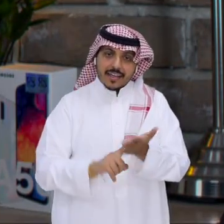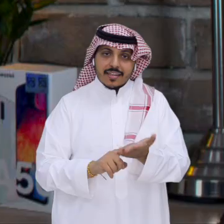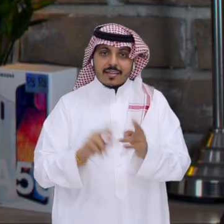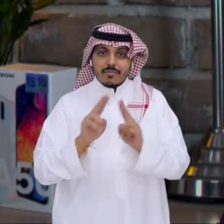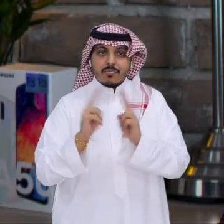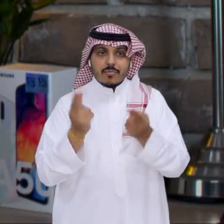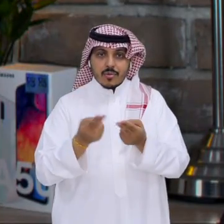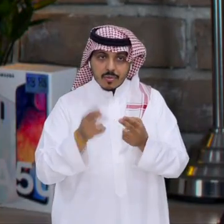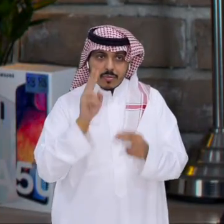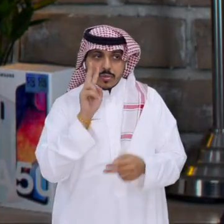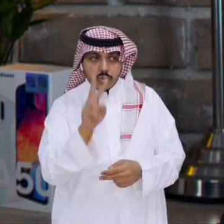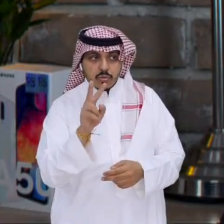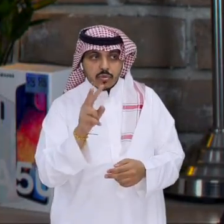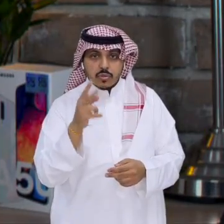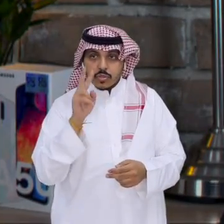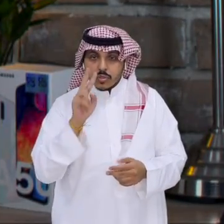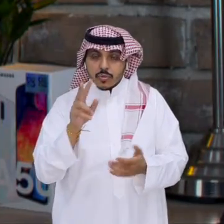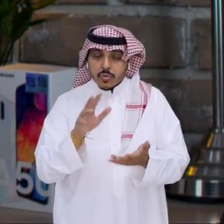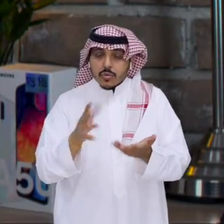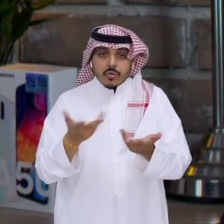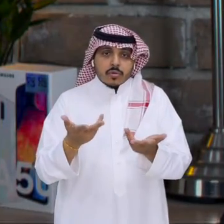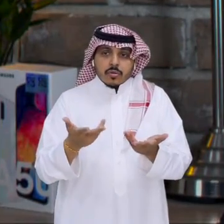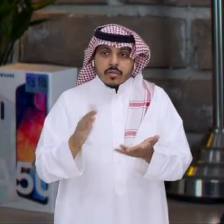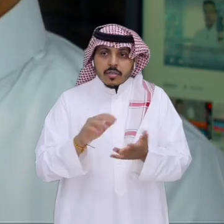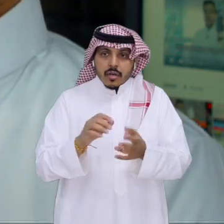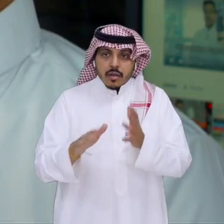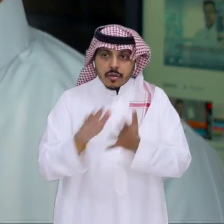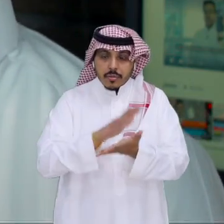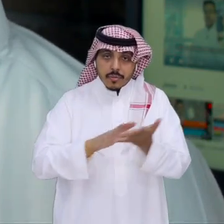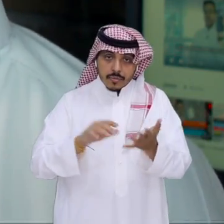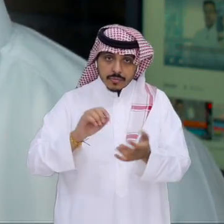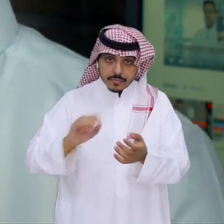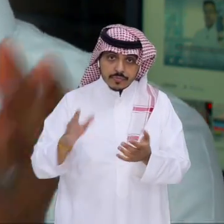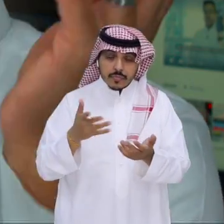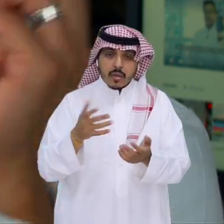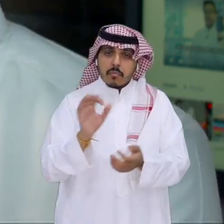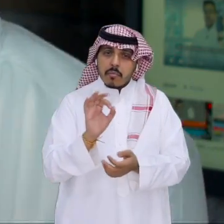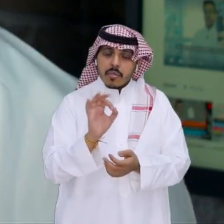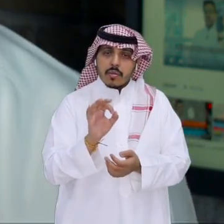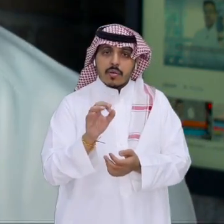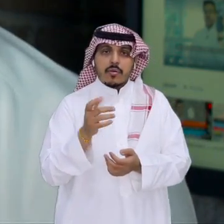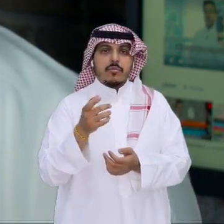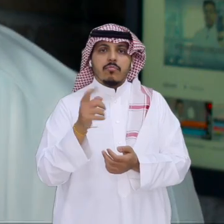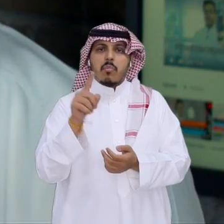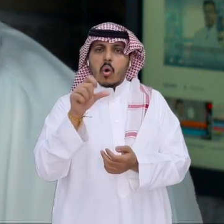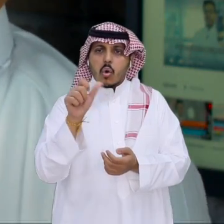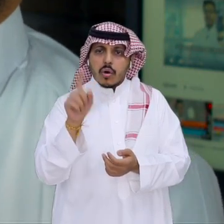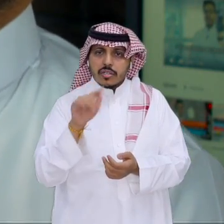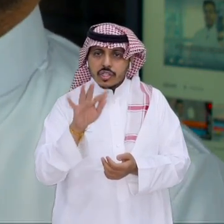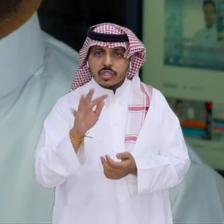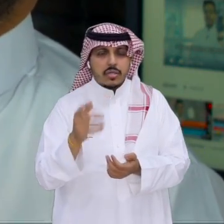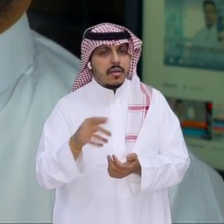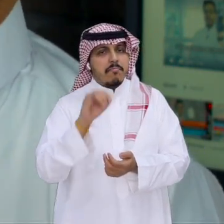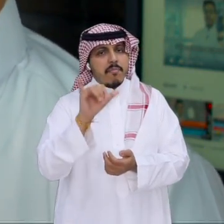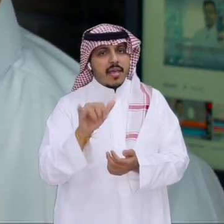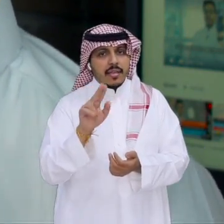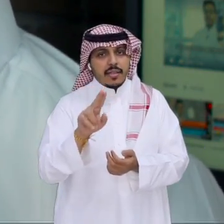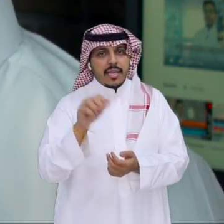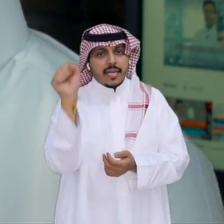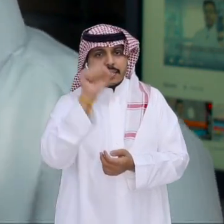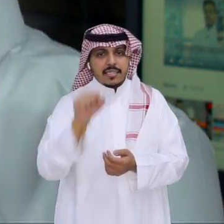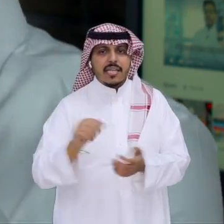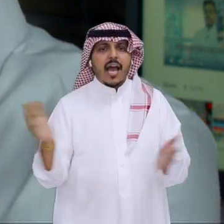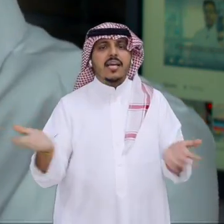الله في الفعالية نشوف أشياء ما شفناها في التسريبات، سواء لو طلعوا بالبورشة ميت آر إس حاجة شيء جديد